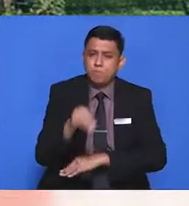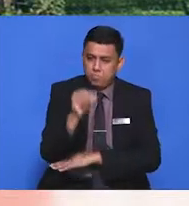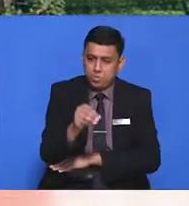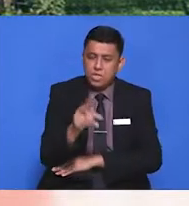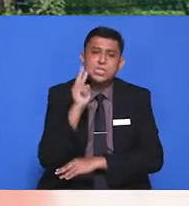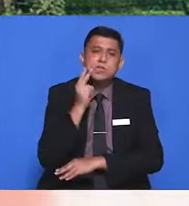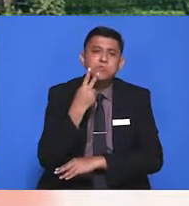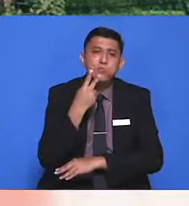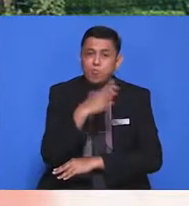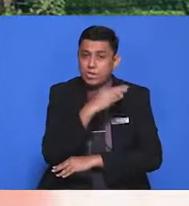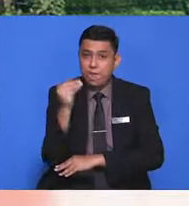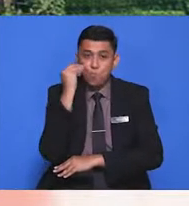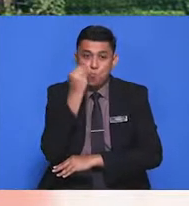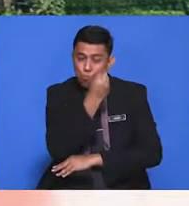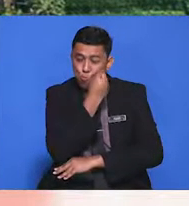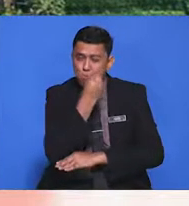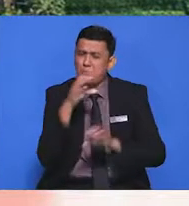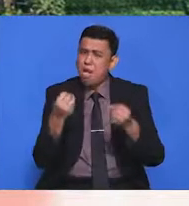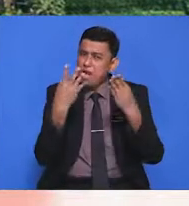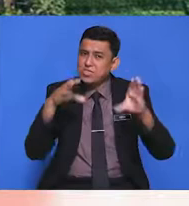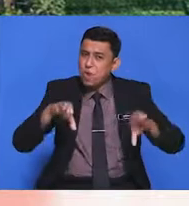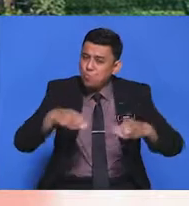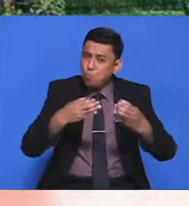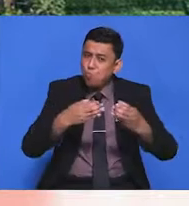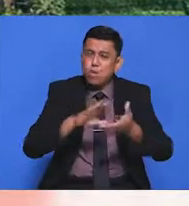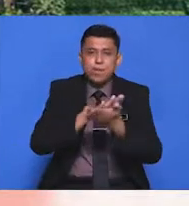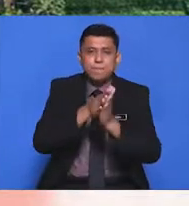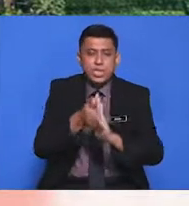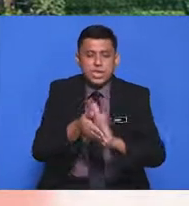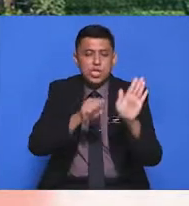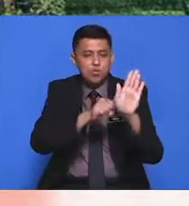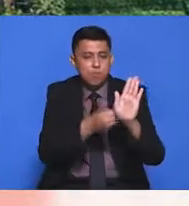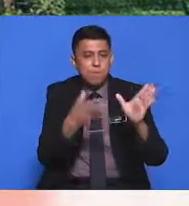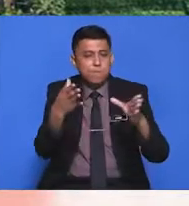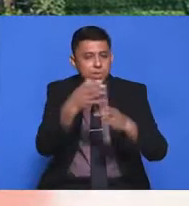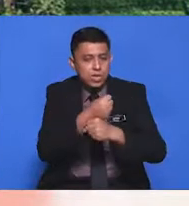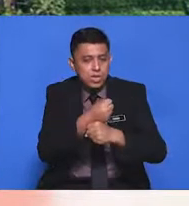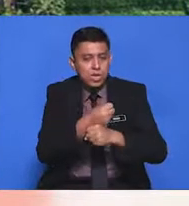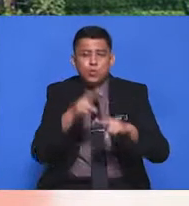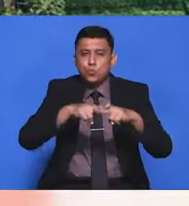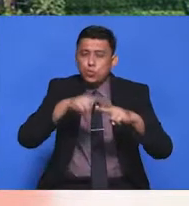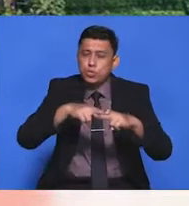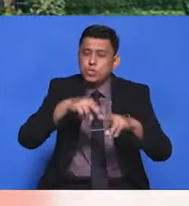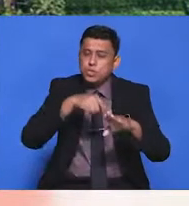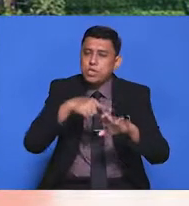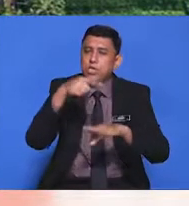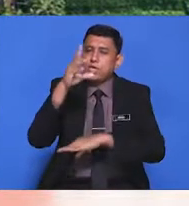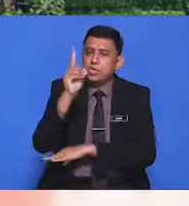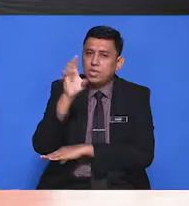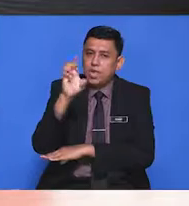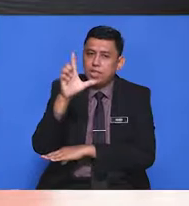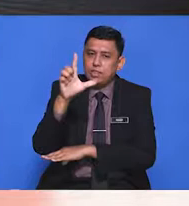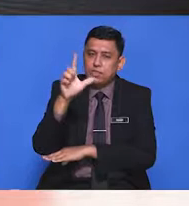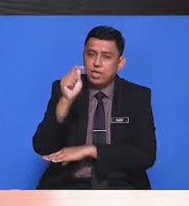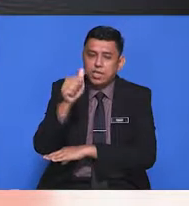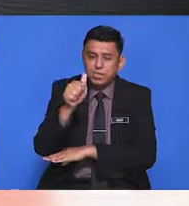dan bunga giat diusahakan. Hasil pertanian ini menjadi sumber pendapatan bagi penduduk yang tinggal di delta ini.